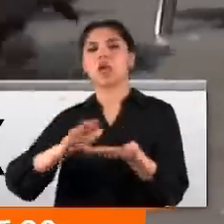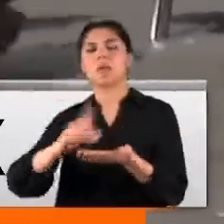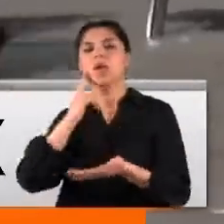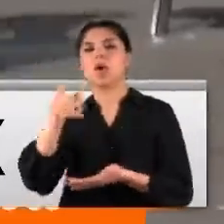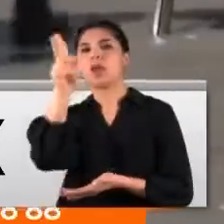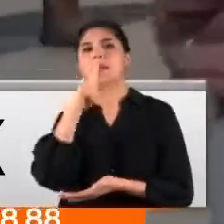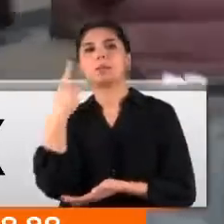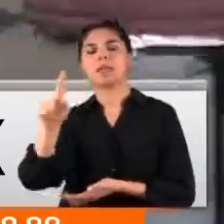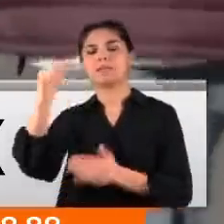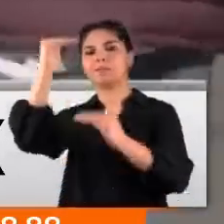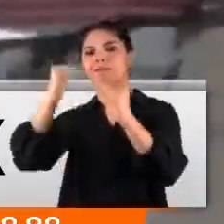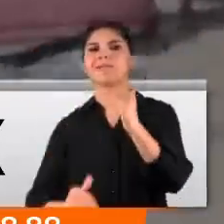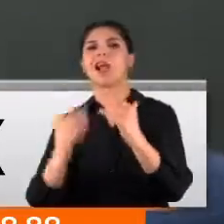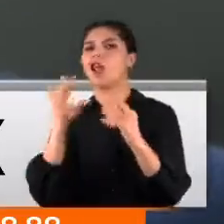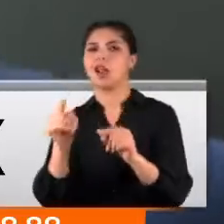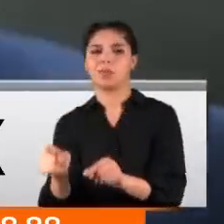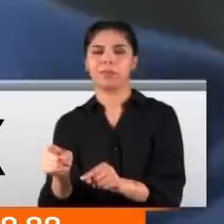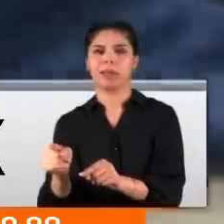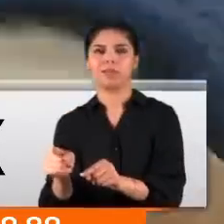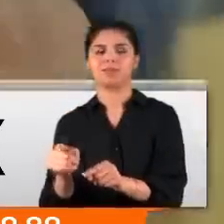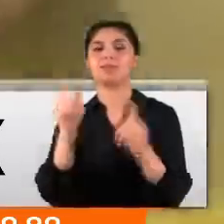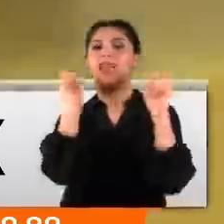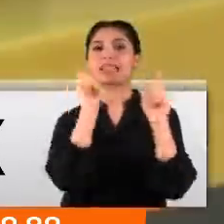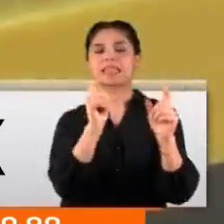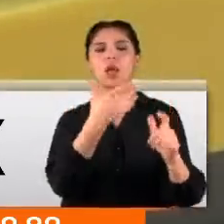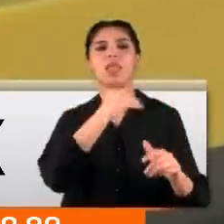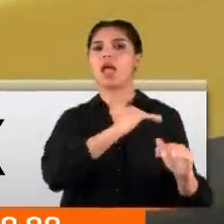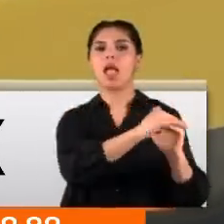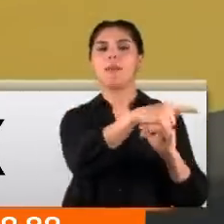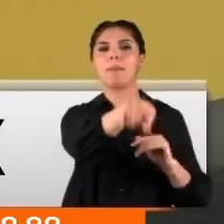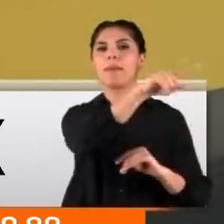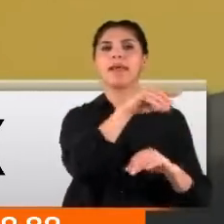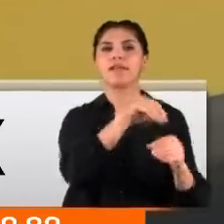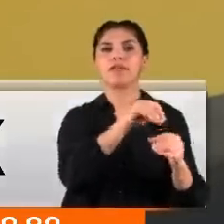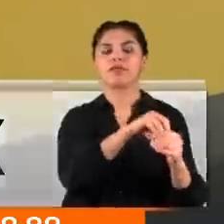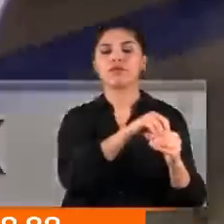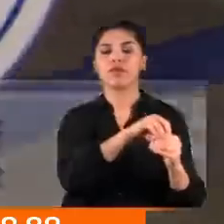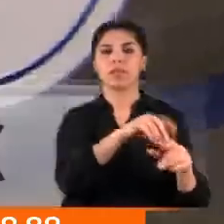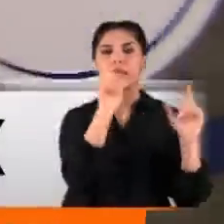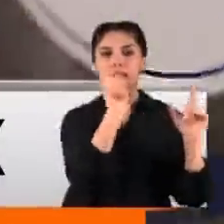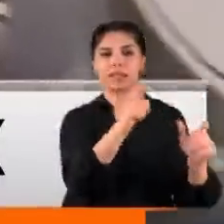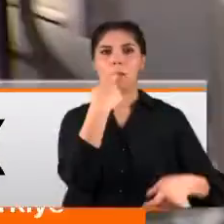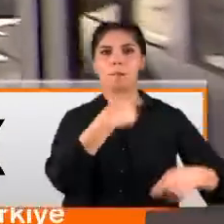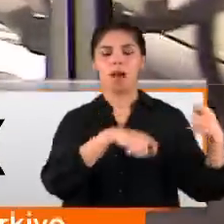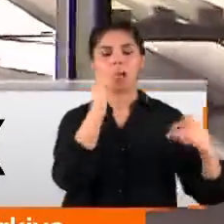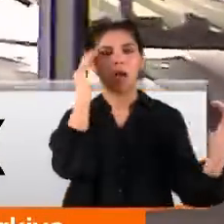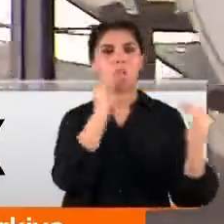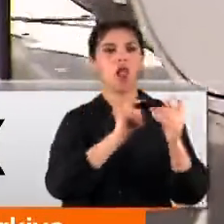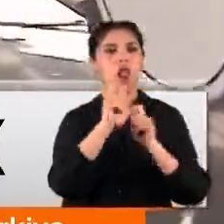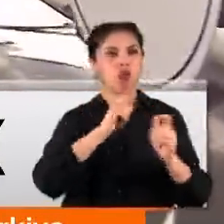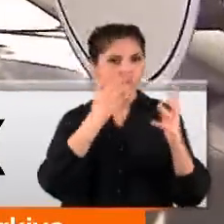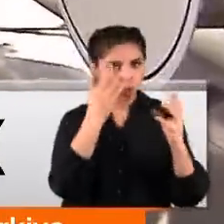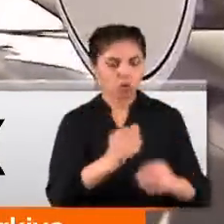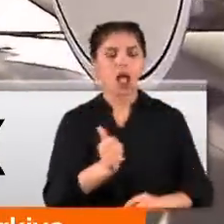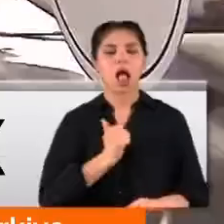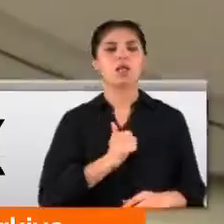beraber 200 bin liraya kadar düşebilecek. Peki ya SSK'lı emekliler? Onlar için de şayet SGK bankalarla anlaşma yaparsa